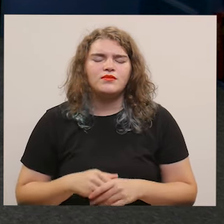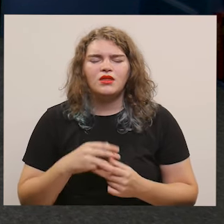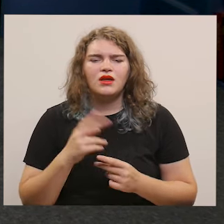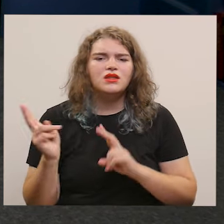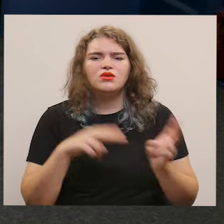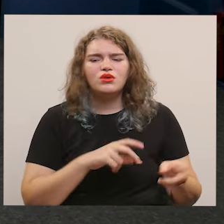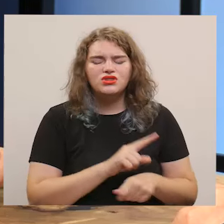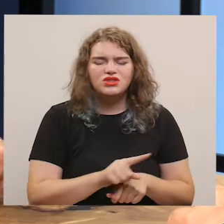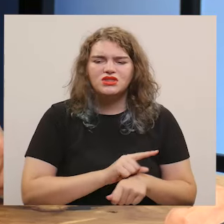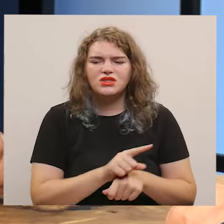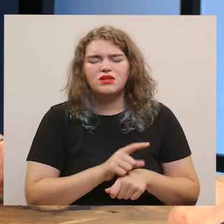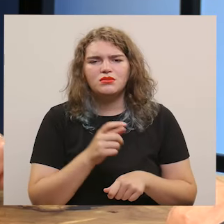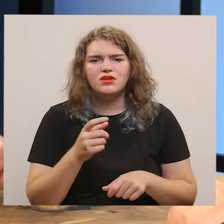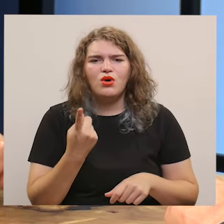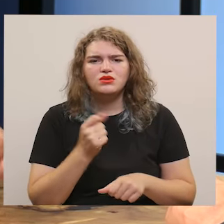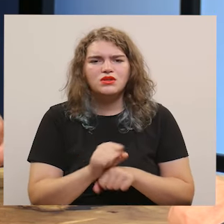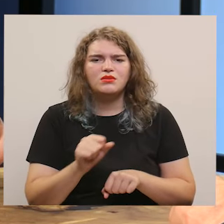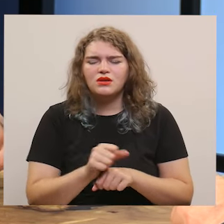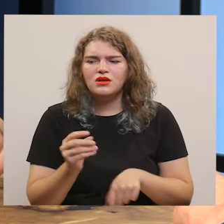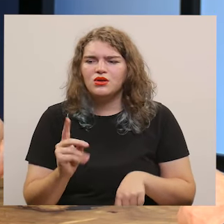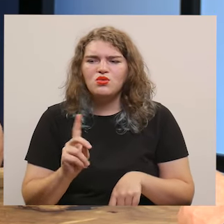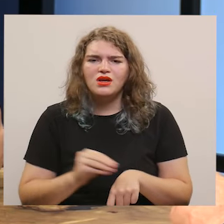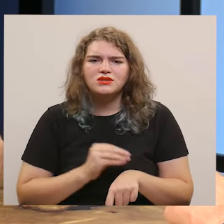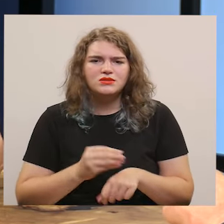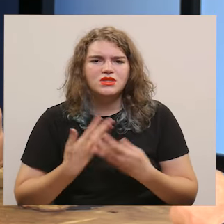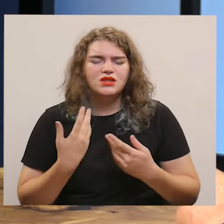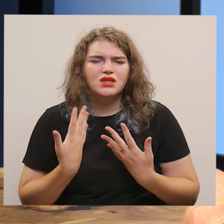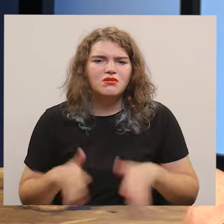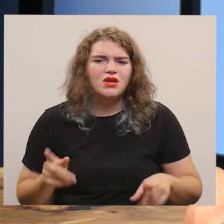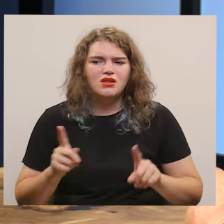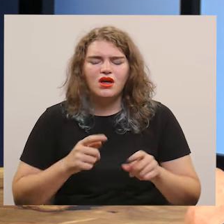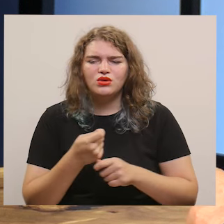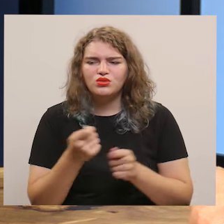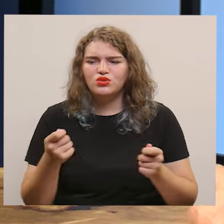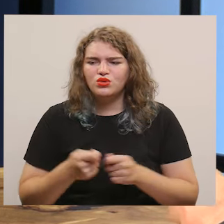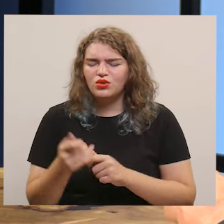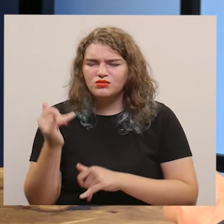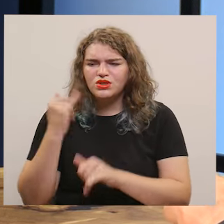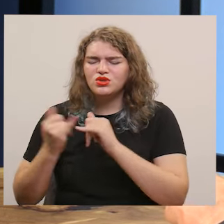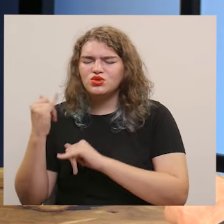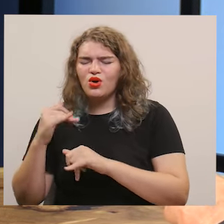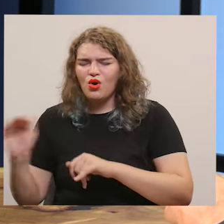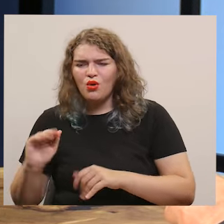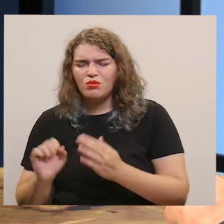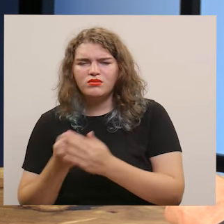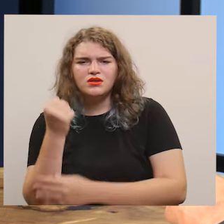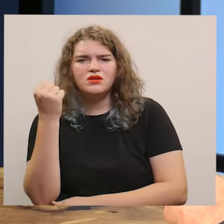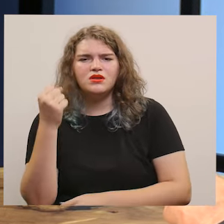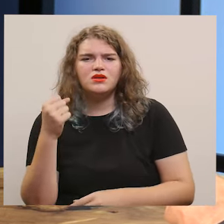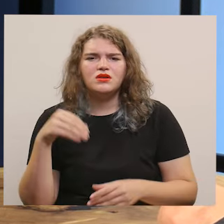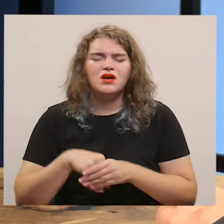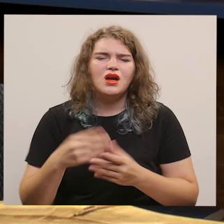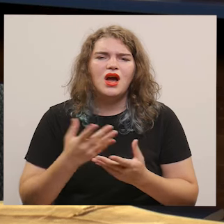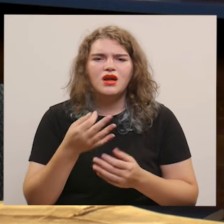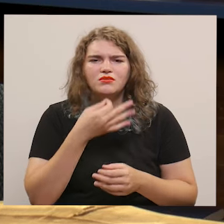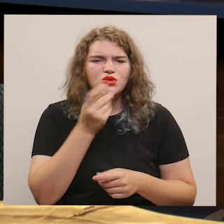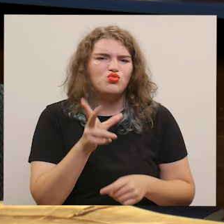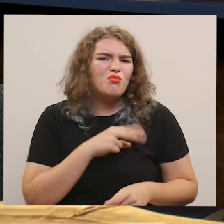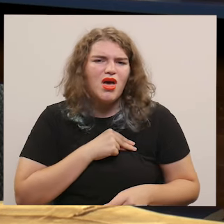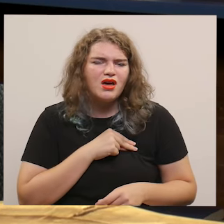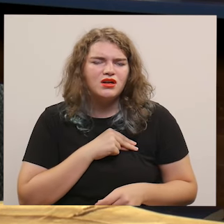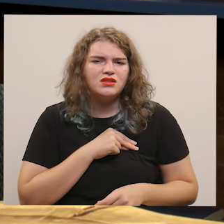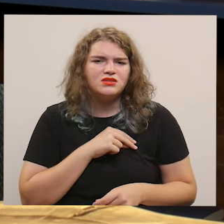spuneai, acea săptămână în care n-ai simțit nimic și în care tot background-ul tău, tot fundalul copilăriei tale în care ți s-a spus că nu